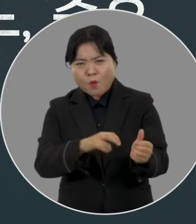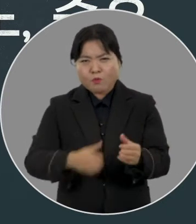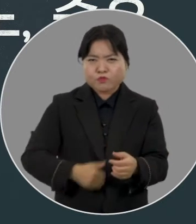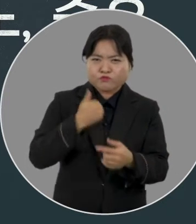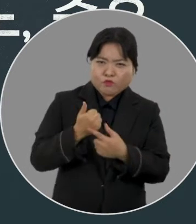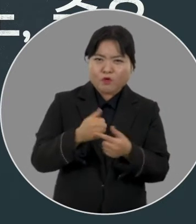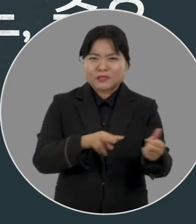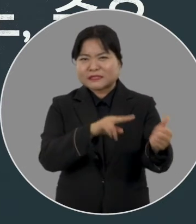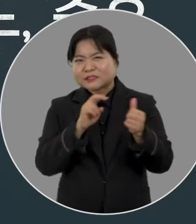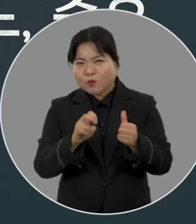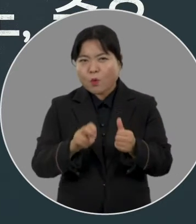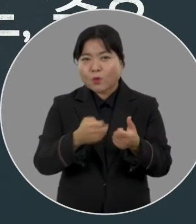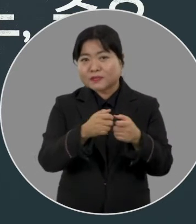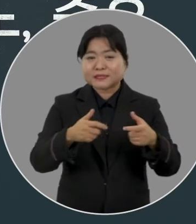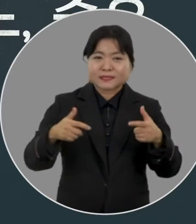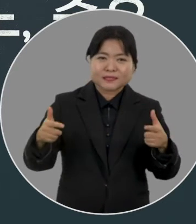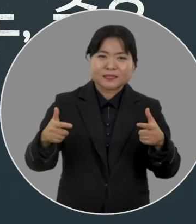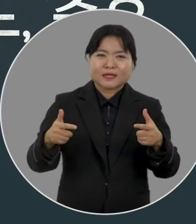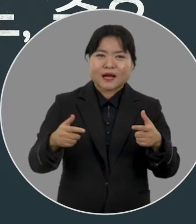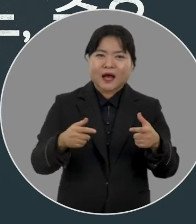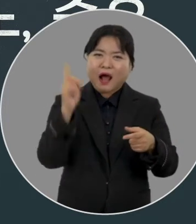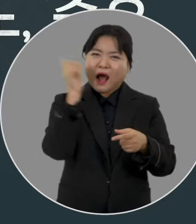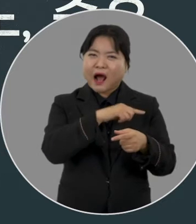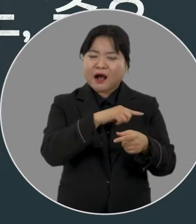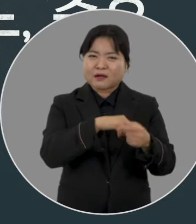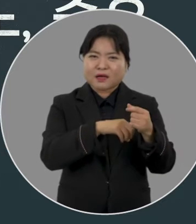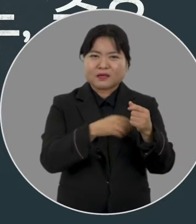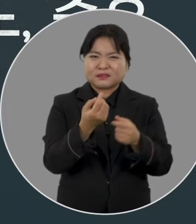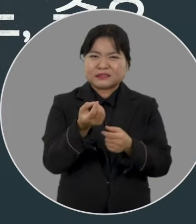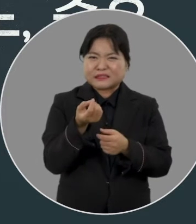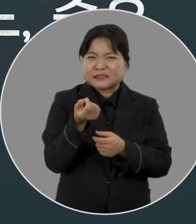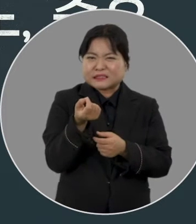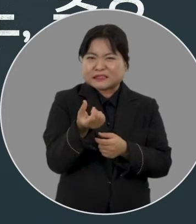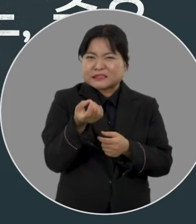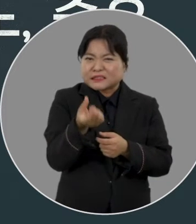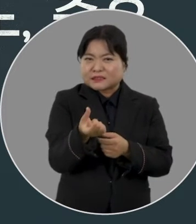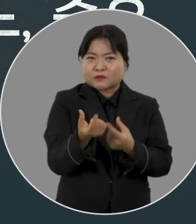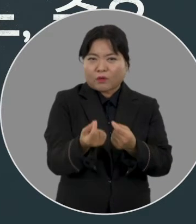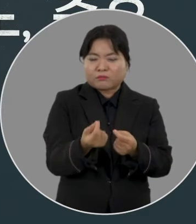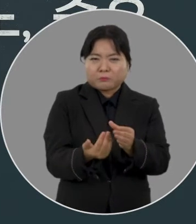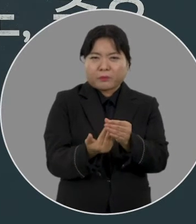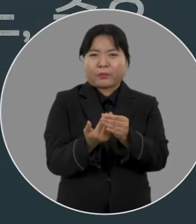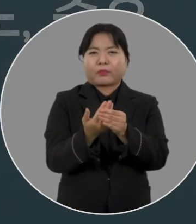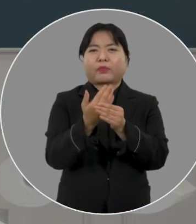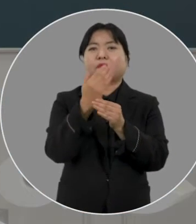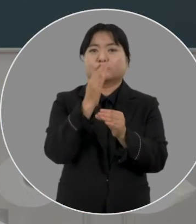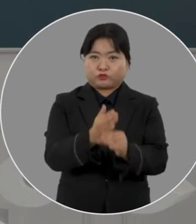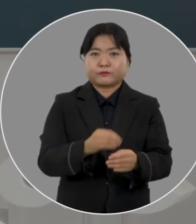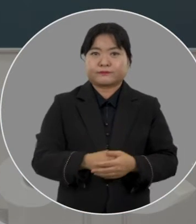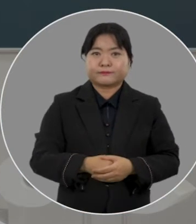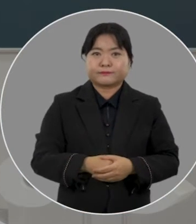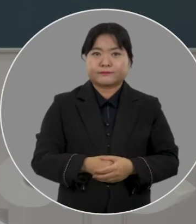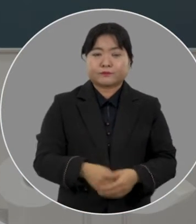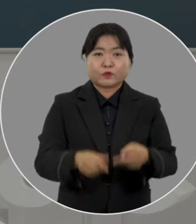분노, 증오 이런 것들이 악의 씨앗처럼 이미 자라 있었다라고 얘기할 수가 있겠죠.